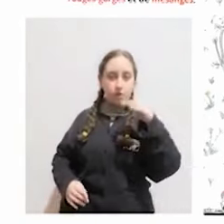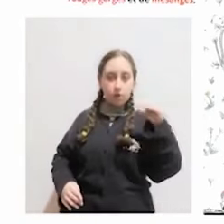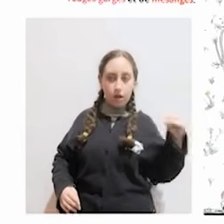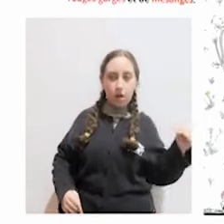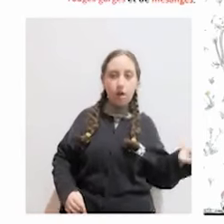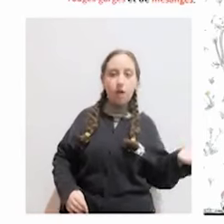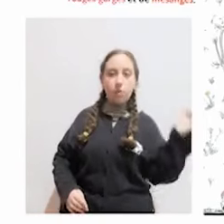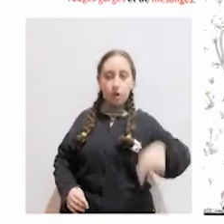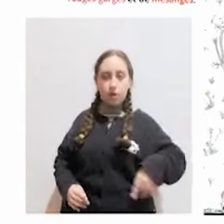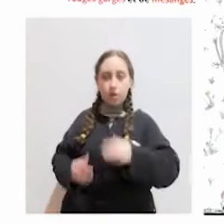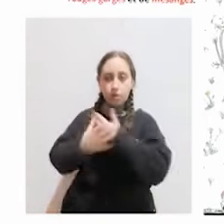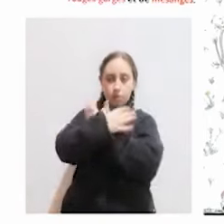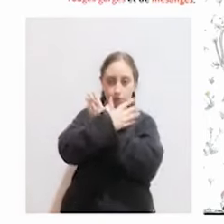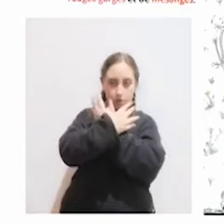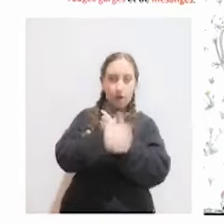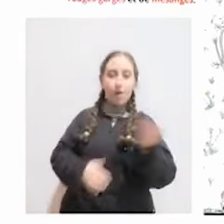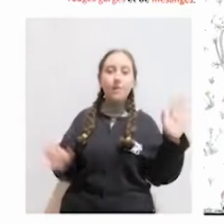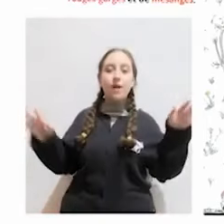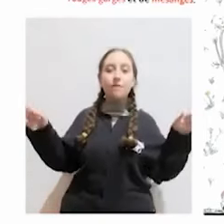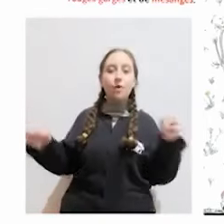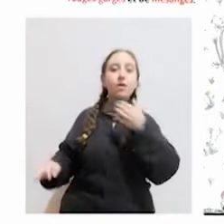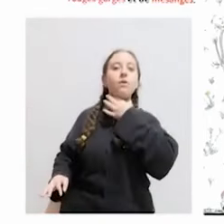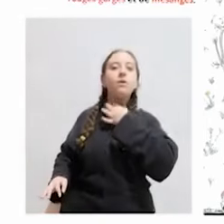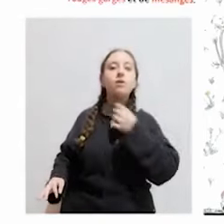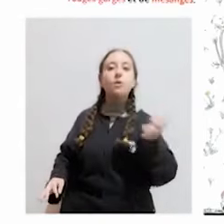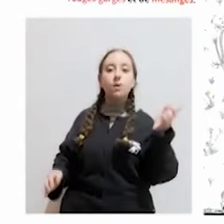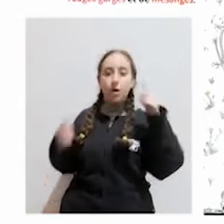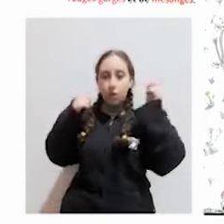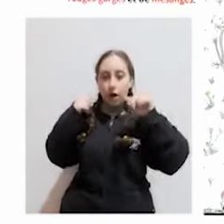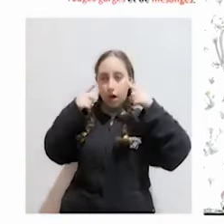papillons multicolores, de rouge-gorge et de mésanges.